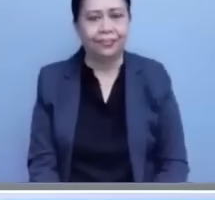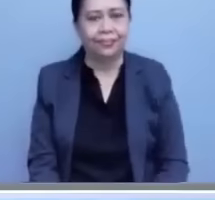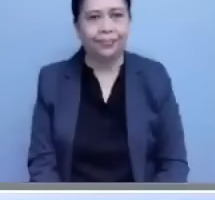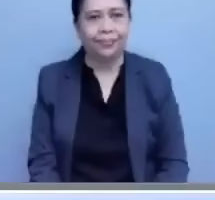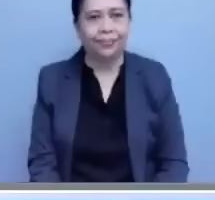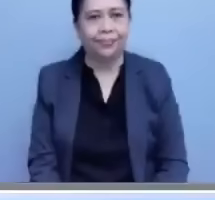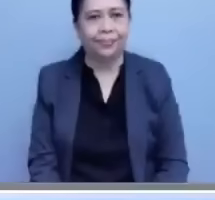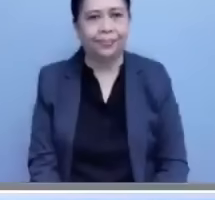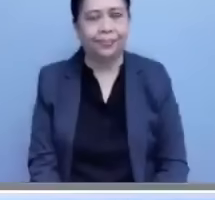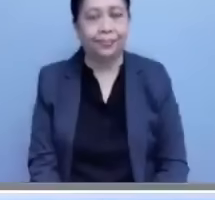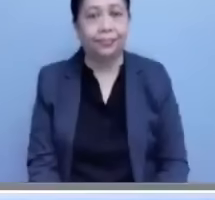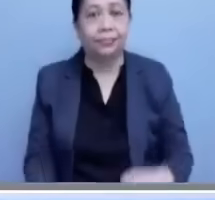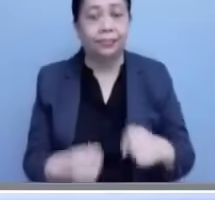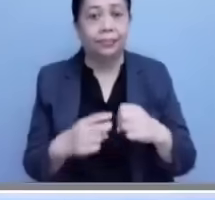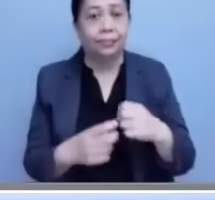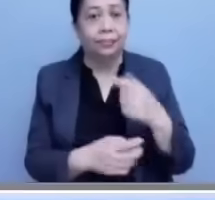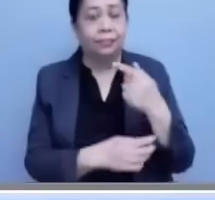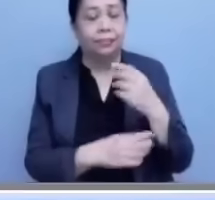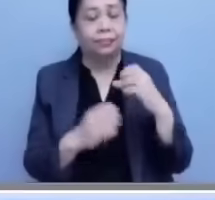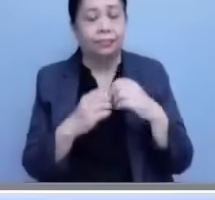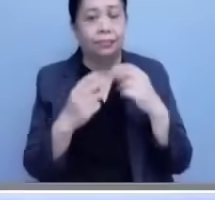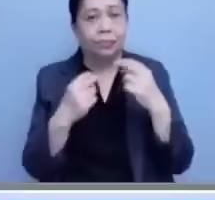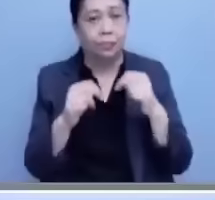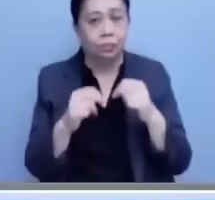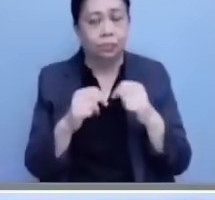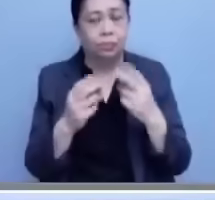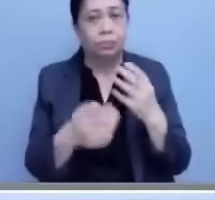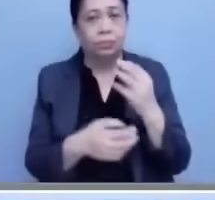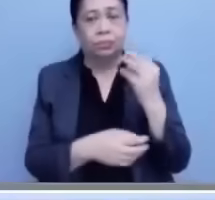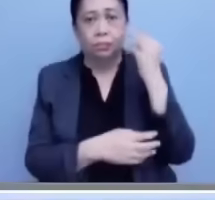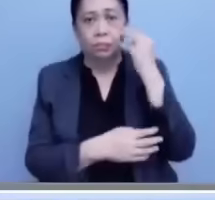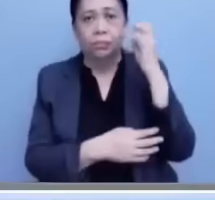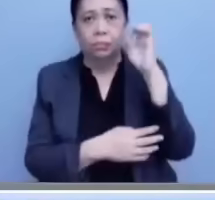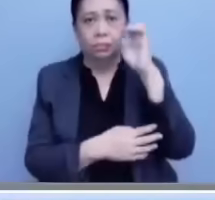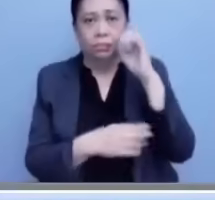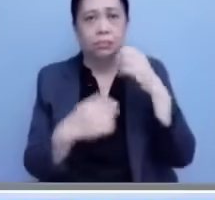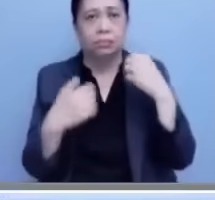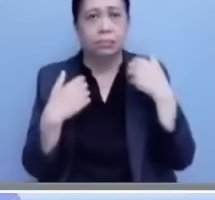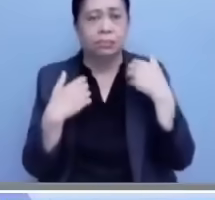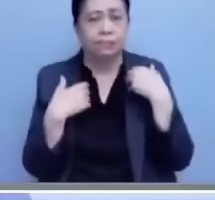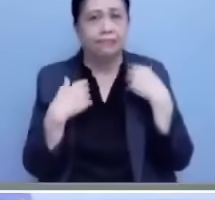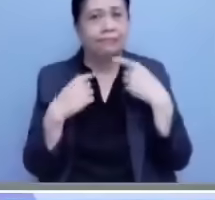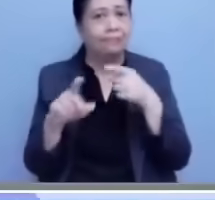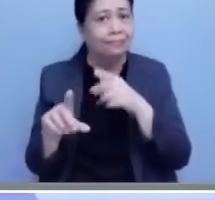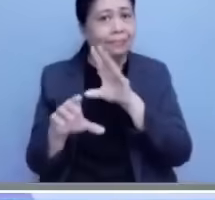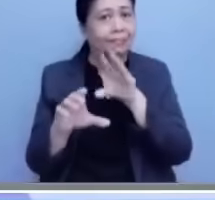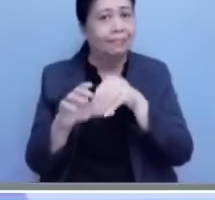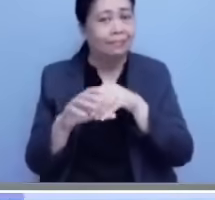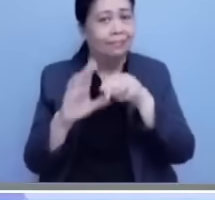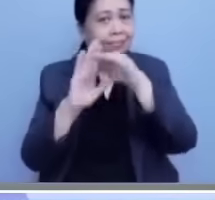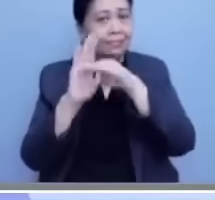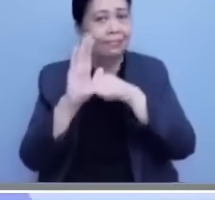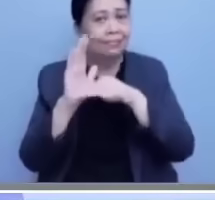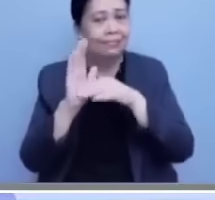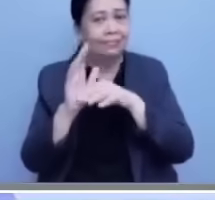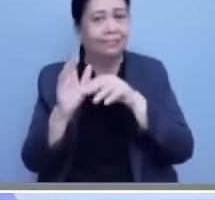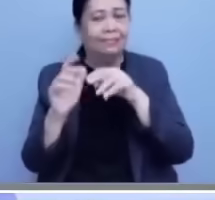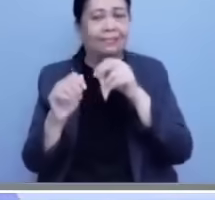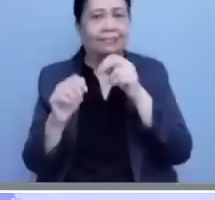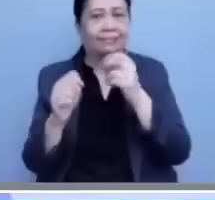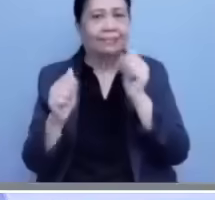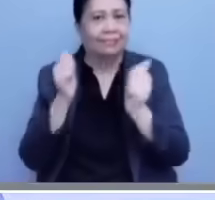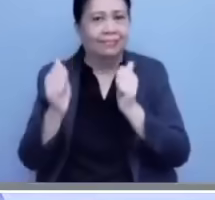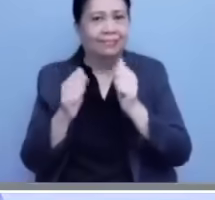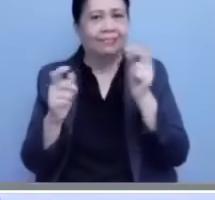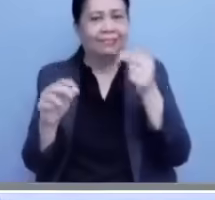Maging si GMA Integrated News pillar Mike Enriquez hindi rin nakalusot sa listahan ng mga personalidad na ginawa ng